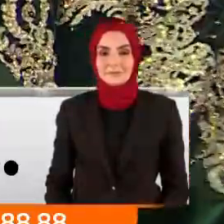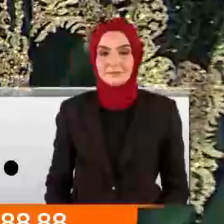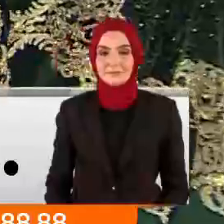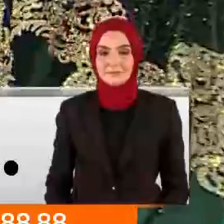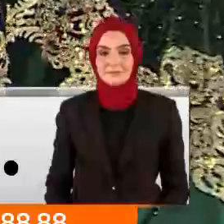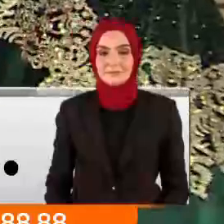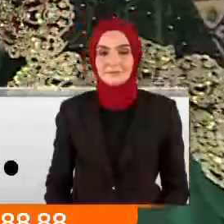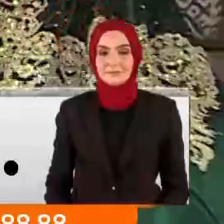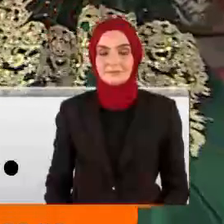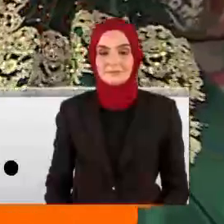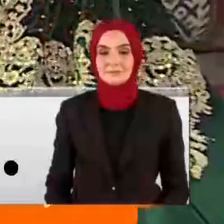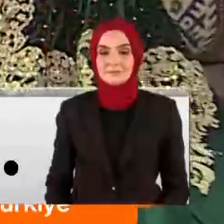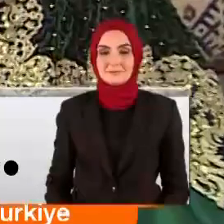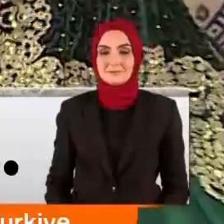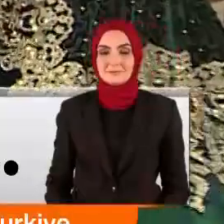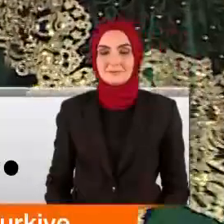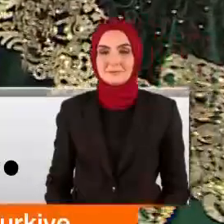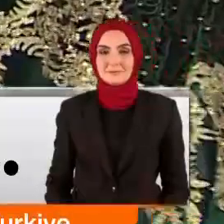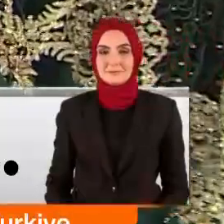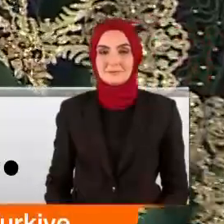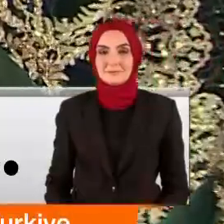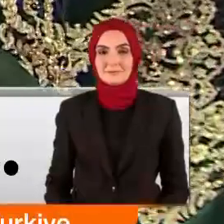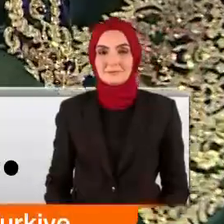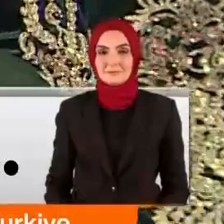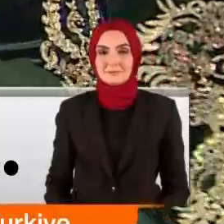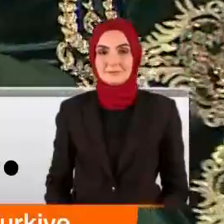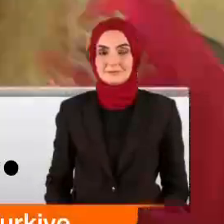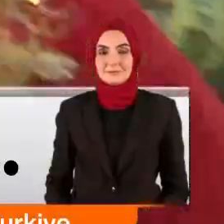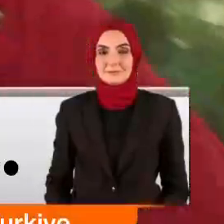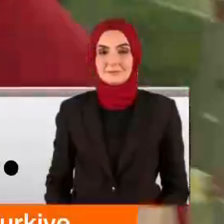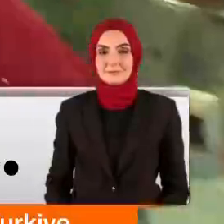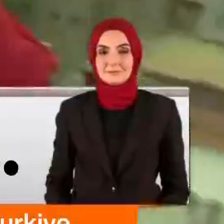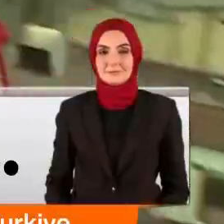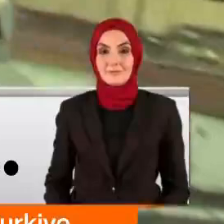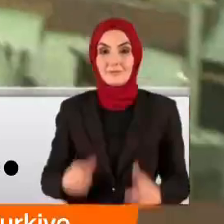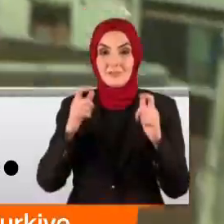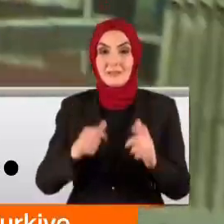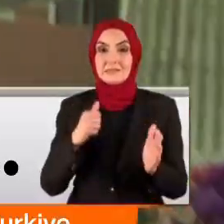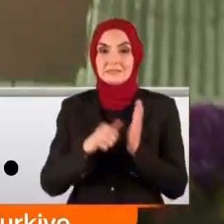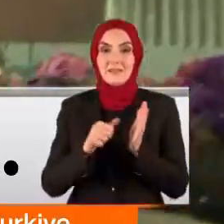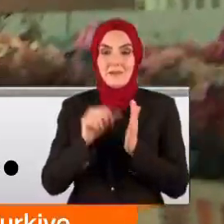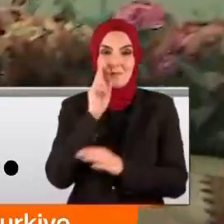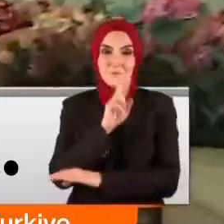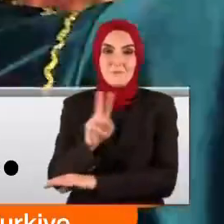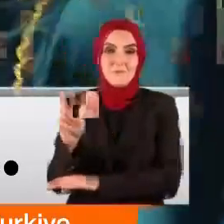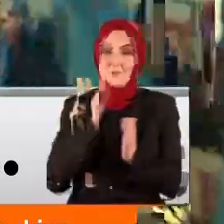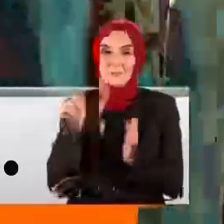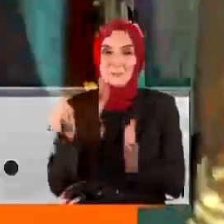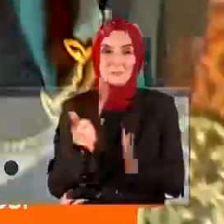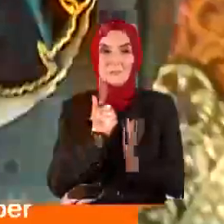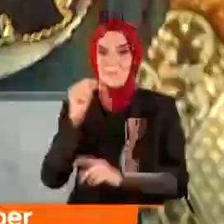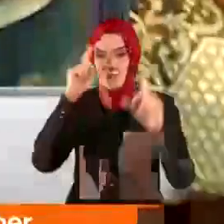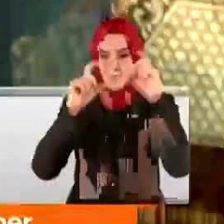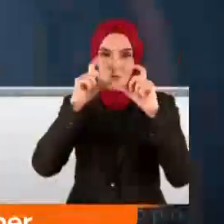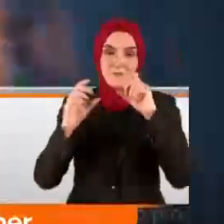I'm from Tatarstan, Istanbul, seviyorum. Şehrin tarihi dokusu tüm ihtişamıyla fotoğraf